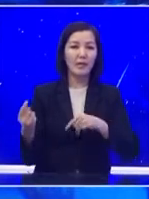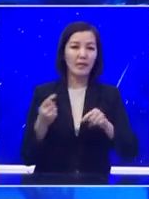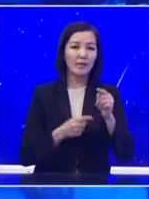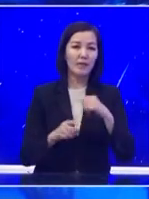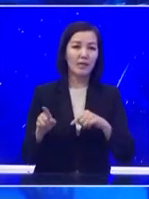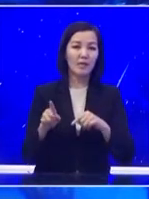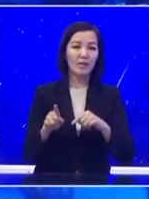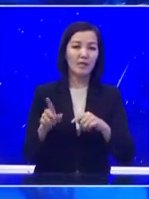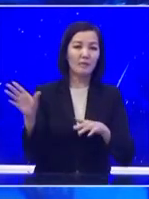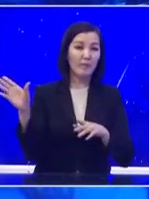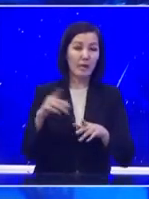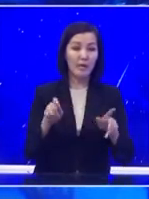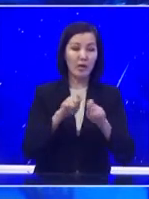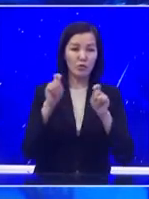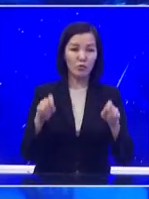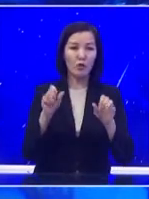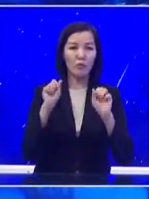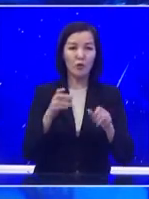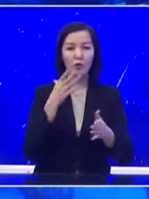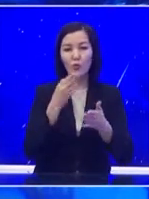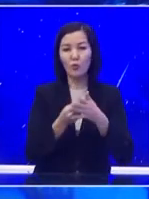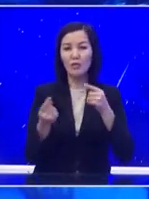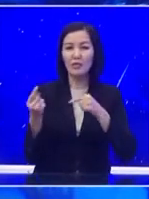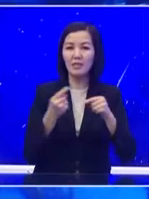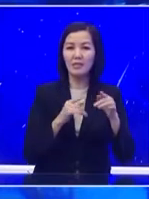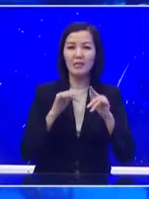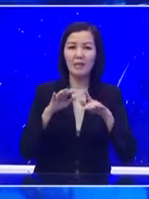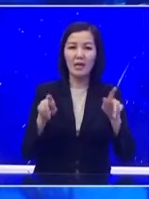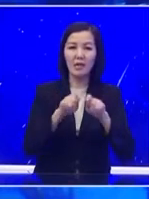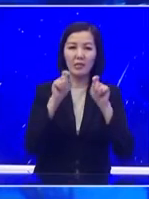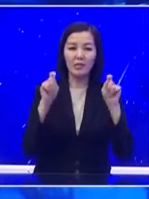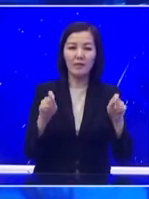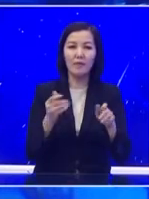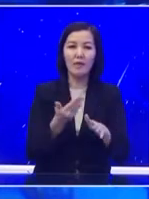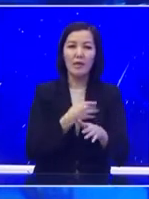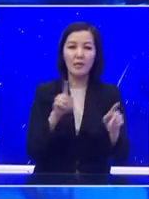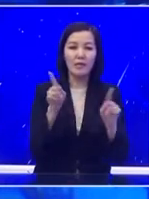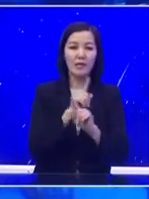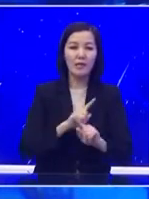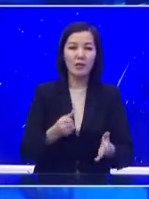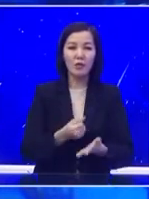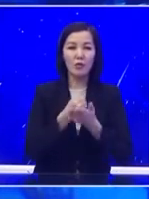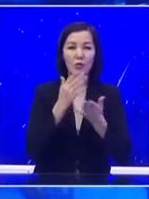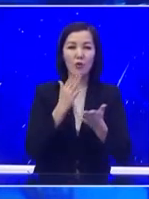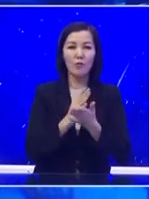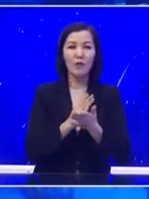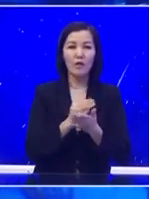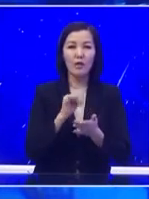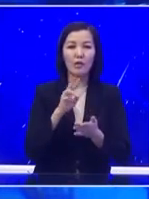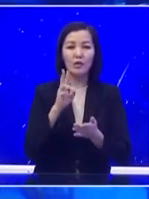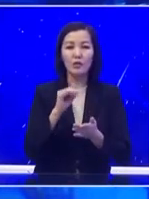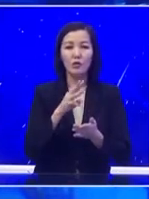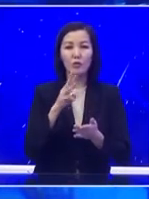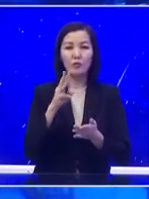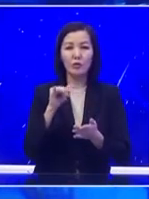Кәсіпкерлік жасталғамайды. Елімізде өз ісін ашып, еңбек еткісі келетіндерге ерекше қолдау көрсетіледі. Осы жолда Ілияс Жансүгіров